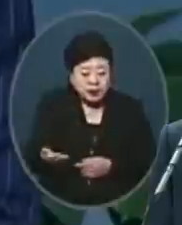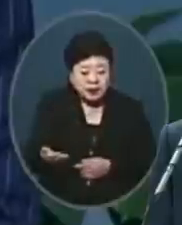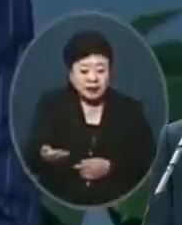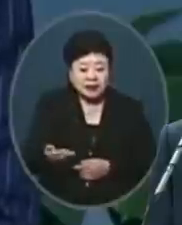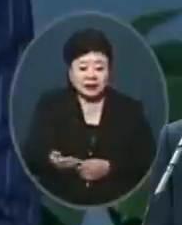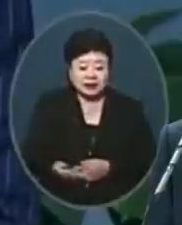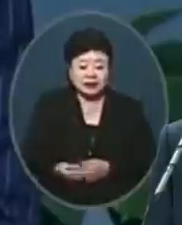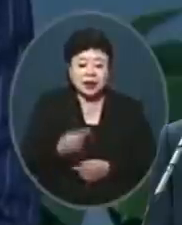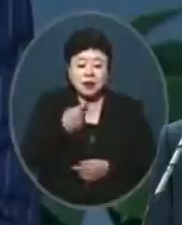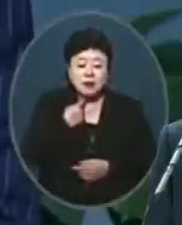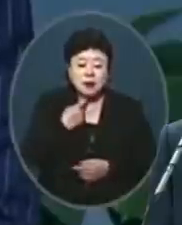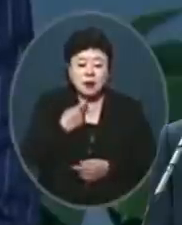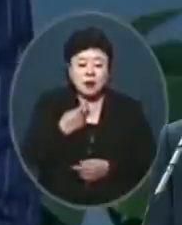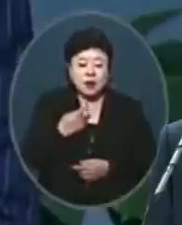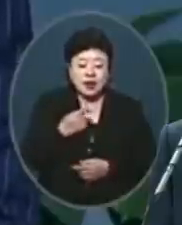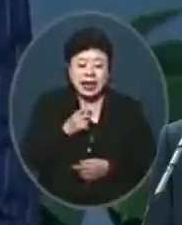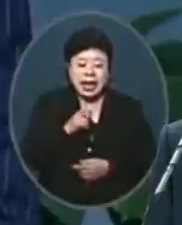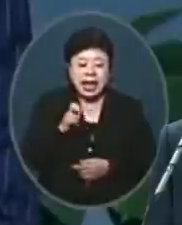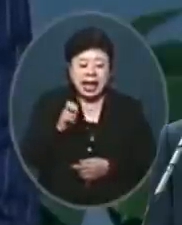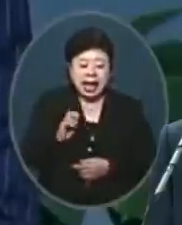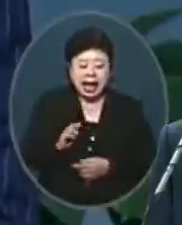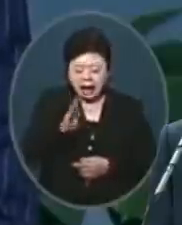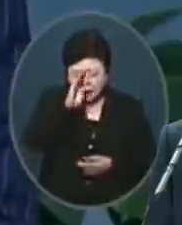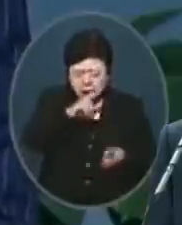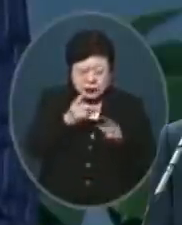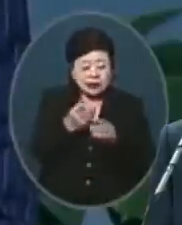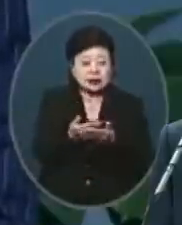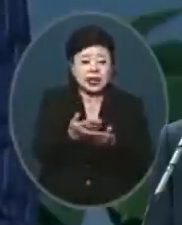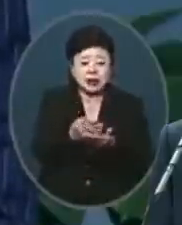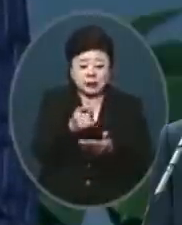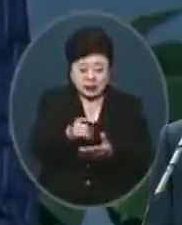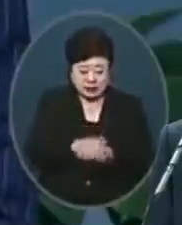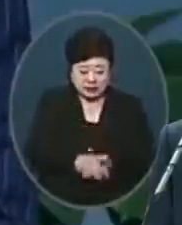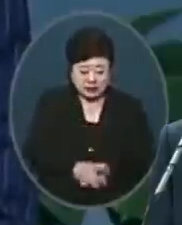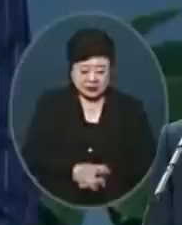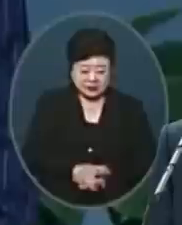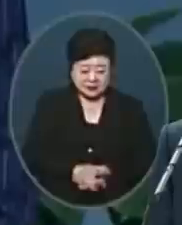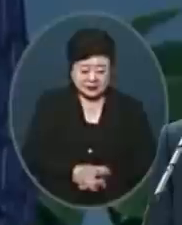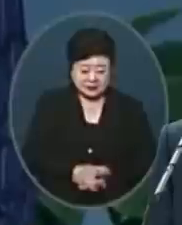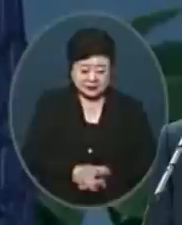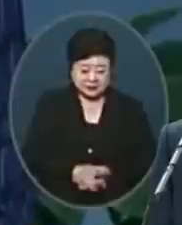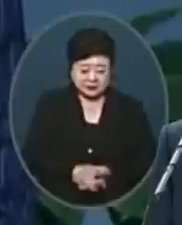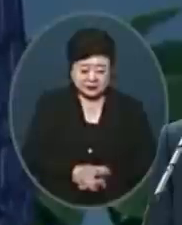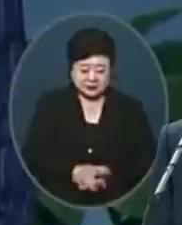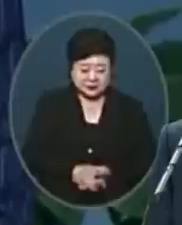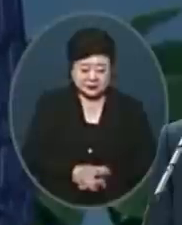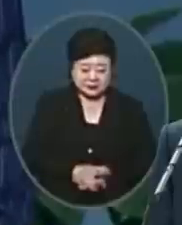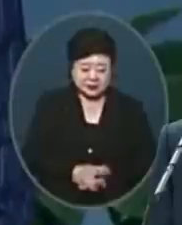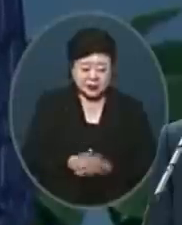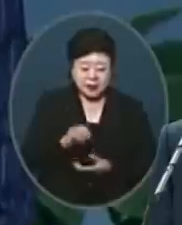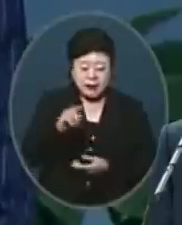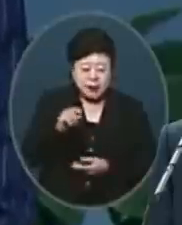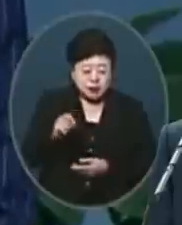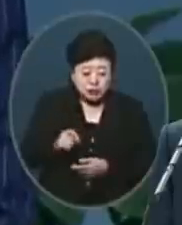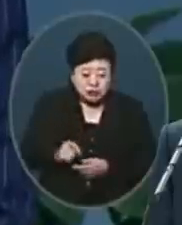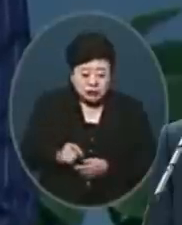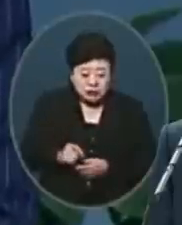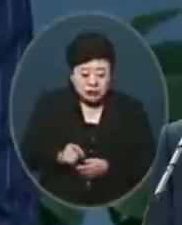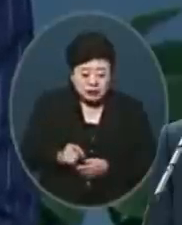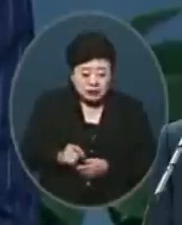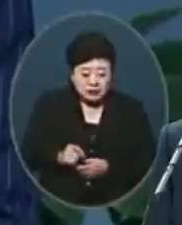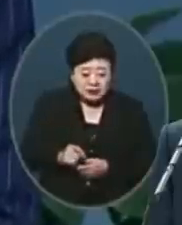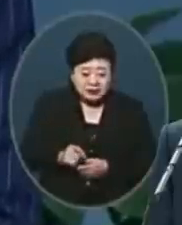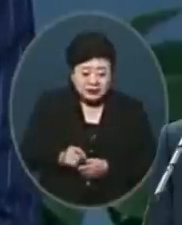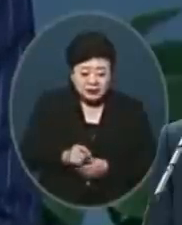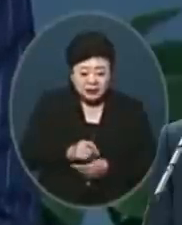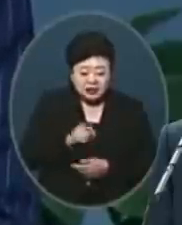아니, 목에 암이 걸려서 날로 산에 올라가서 이것을 만분이나 지었지 않습니까? 이거